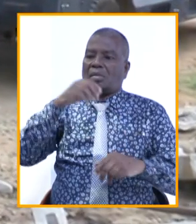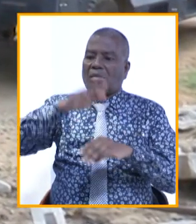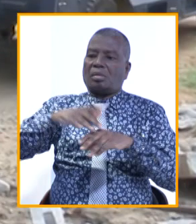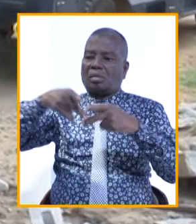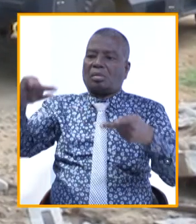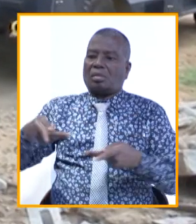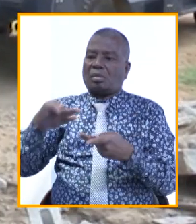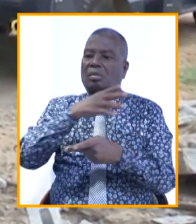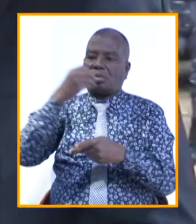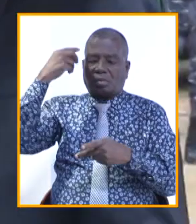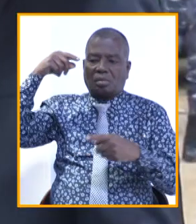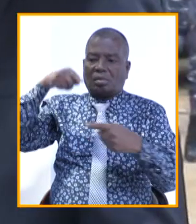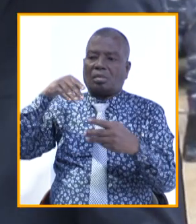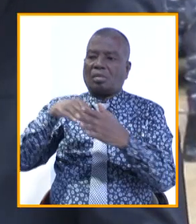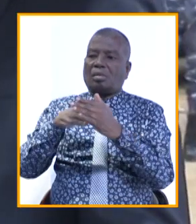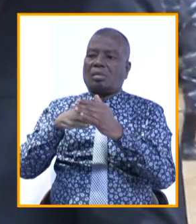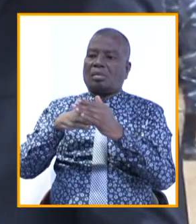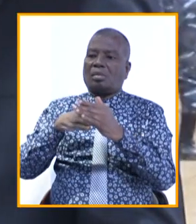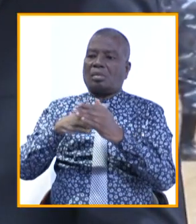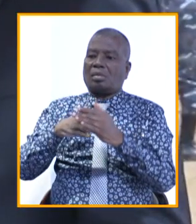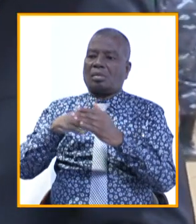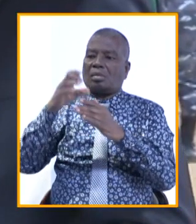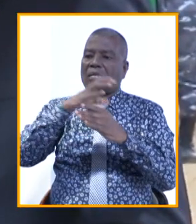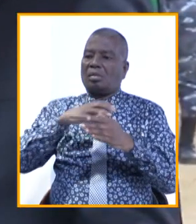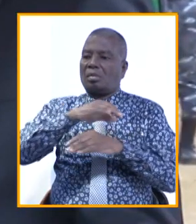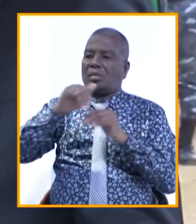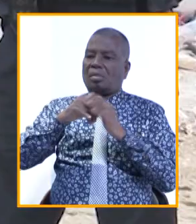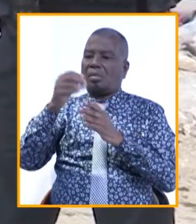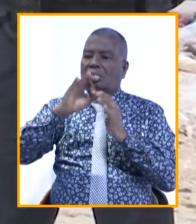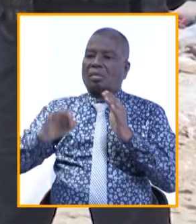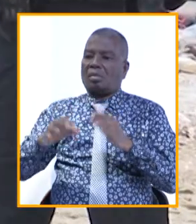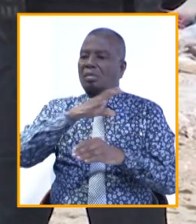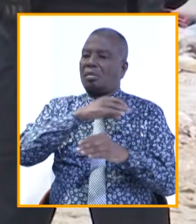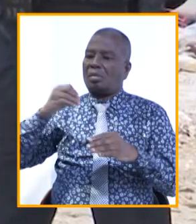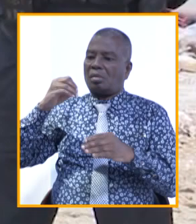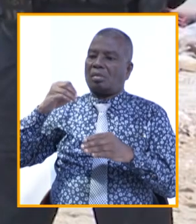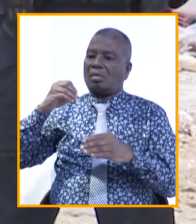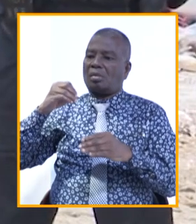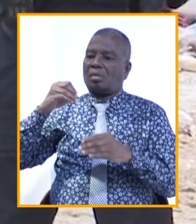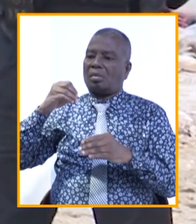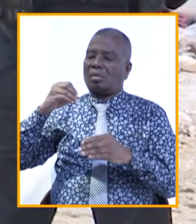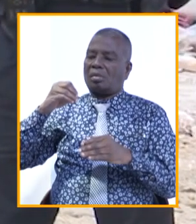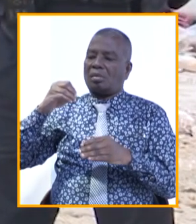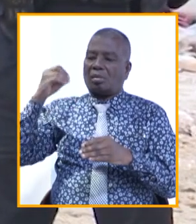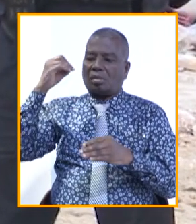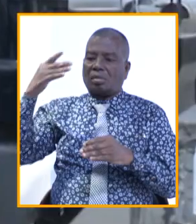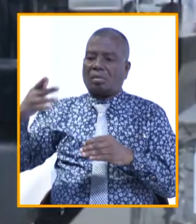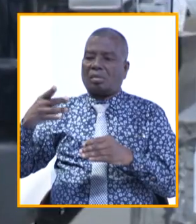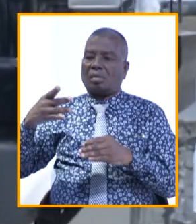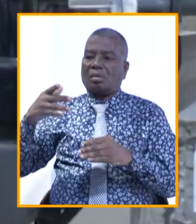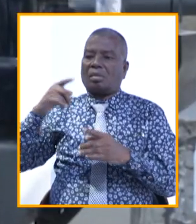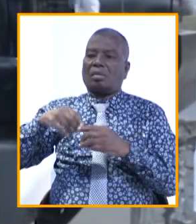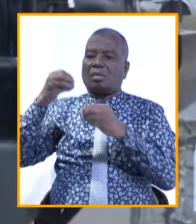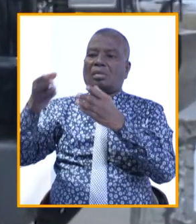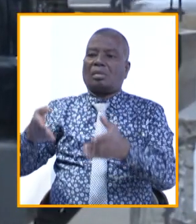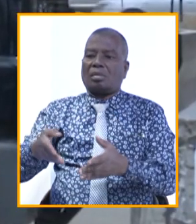le terrain, en vue de lutter contre la criminalité sous toutes ses formes. L'opération de sécurisation des vacances de fin d'année scolaire a